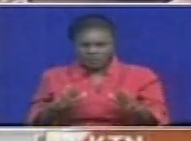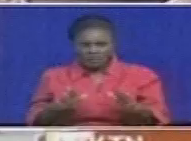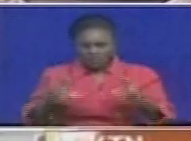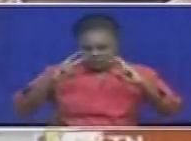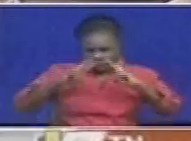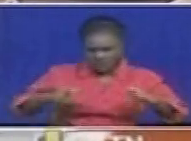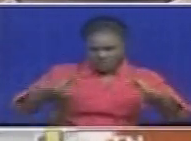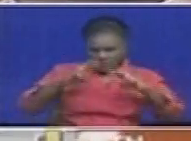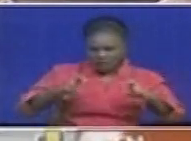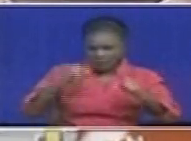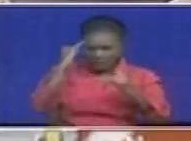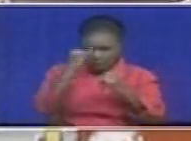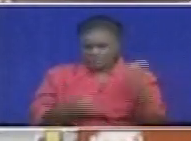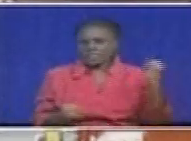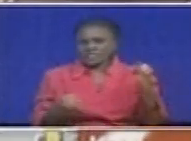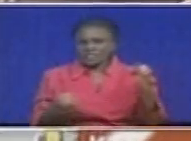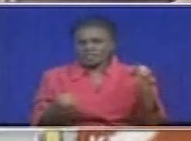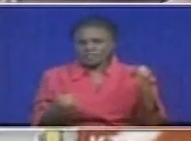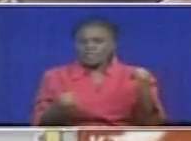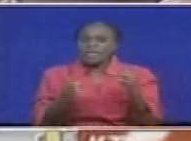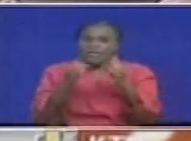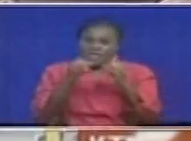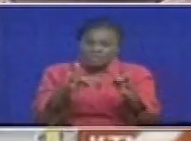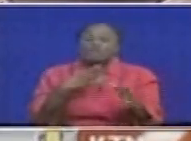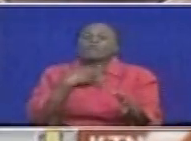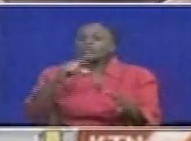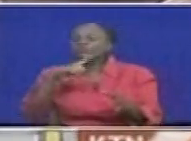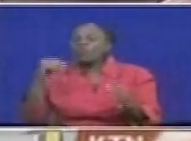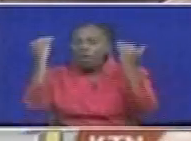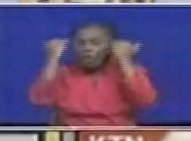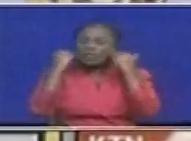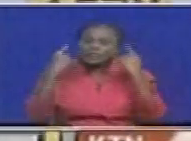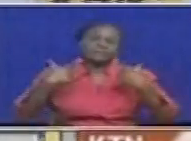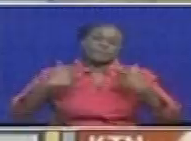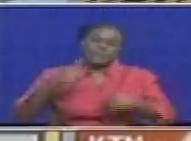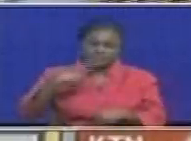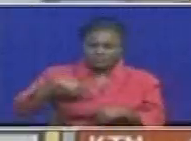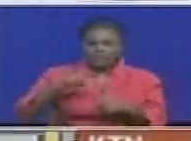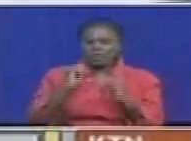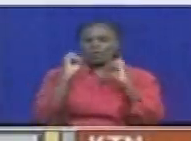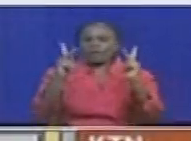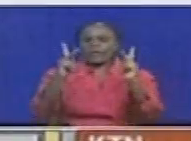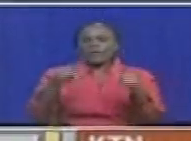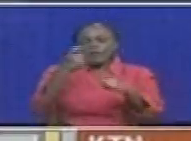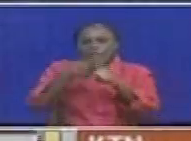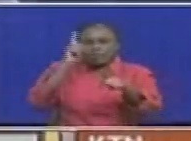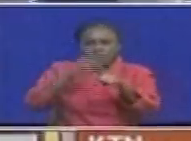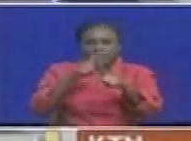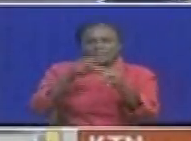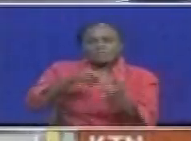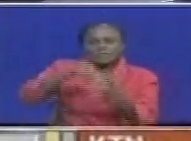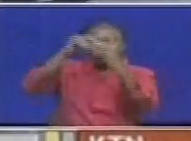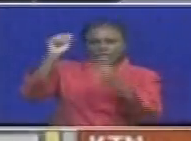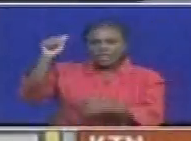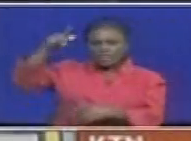will conclude the investigation, and if they want to take us to court, fair enough, we'll meet in court. Tangu kuundwa kwa kitengo maalum cha